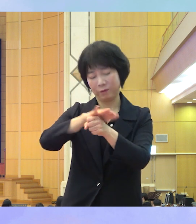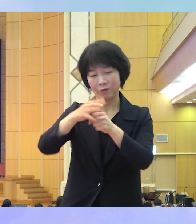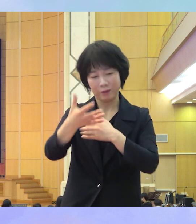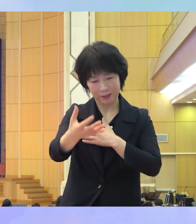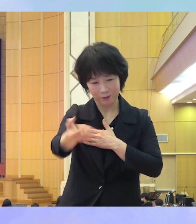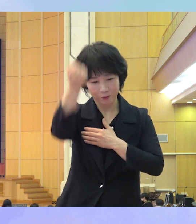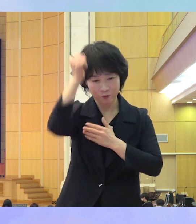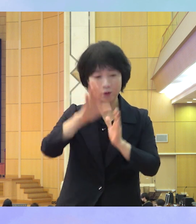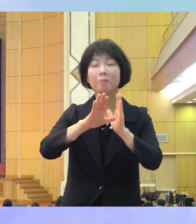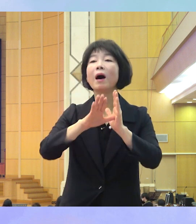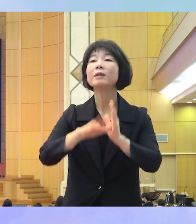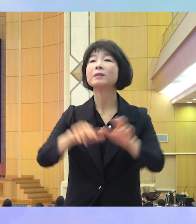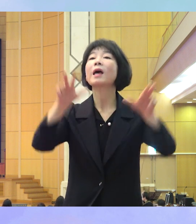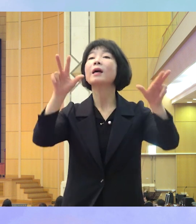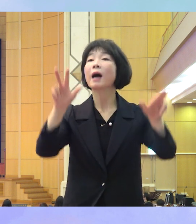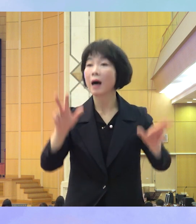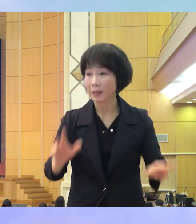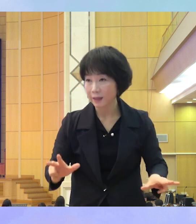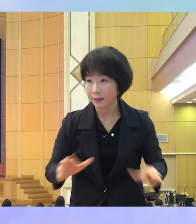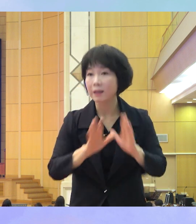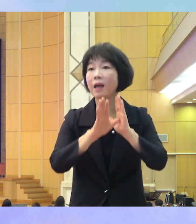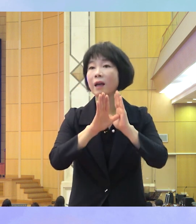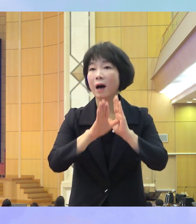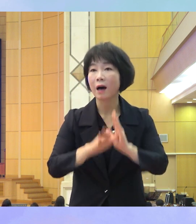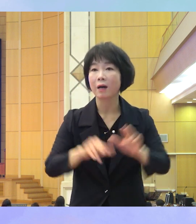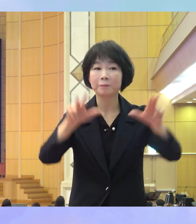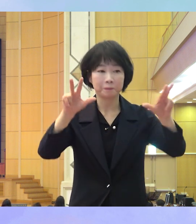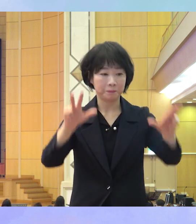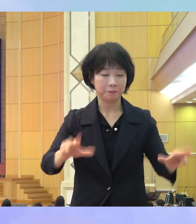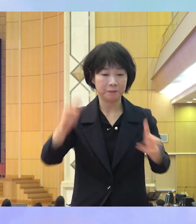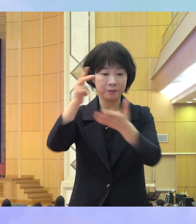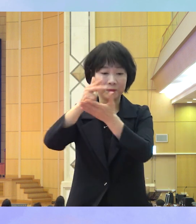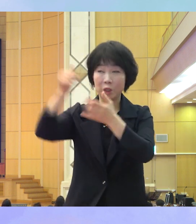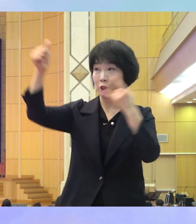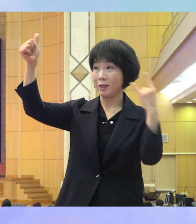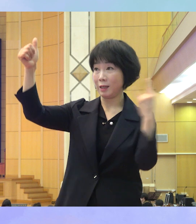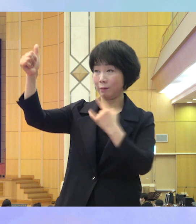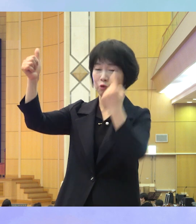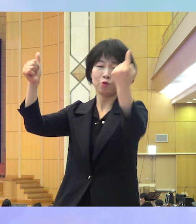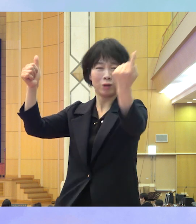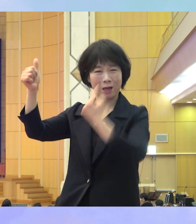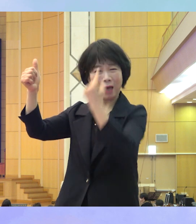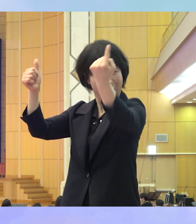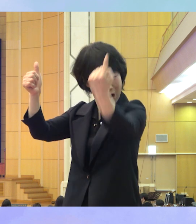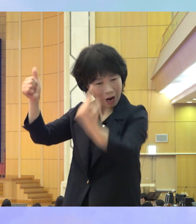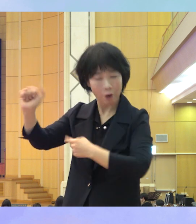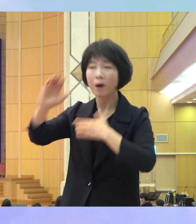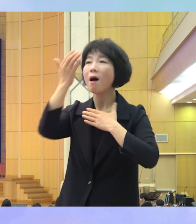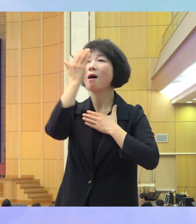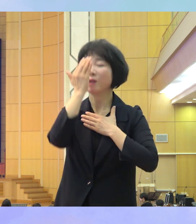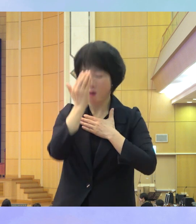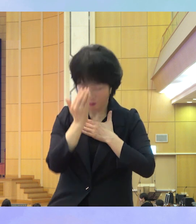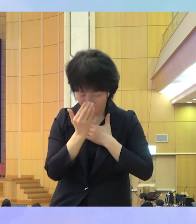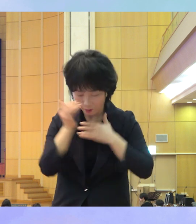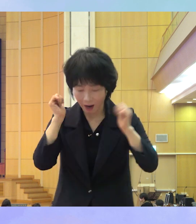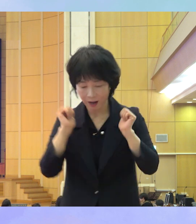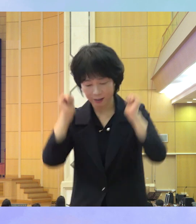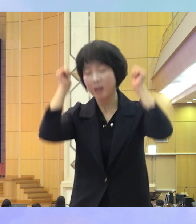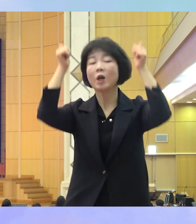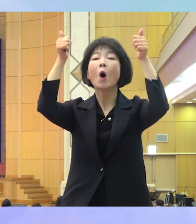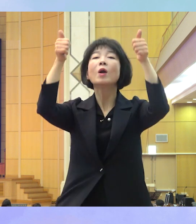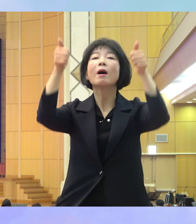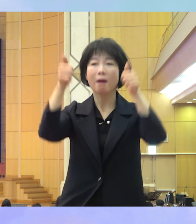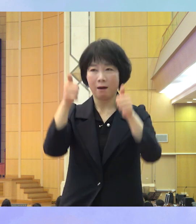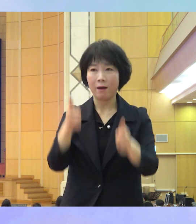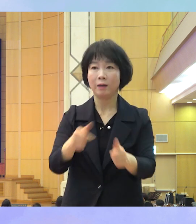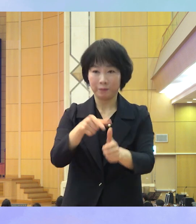이때라 주의 긍휼 받을 때가 이때라. 지금 주께 나와